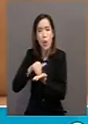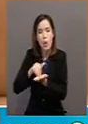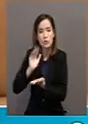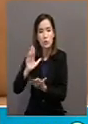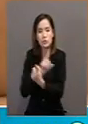คอร์รัปชั่นครับ